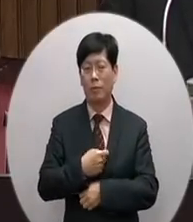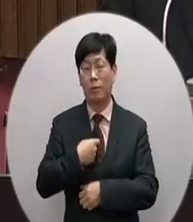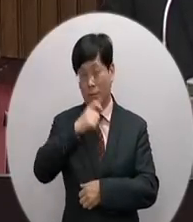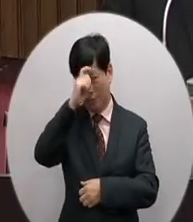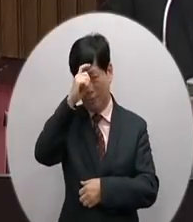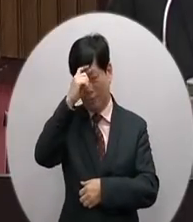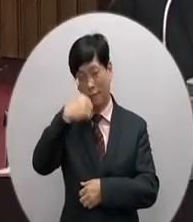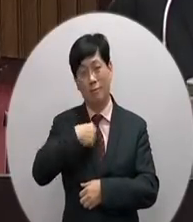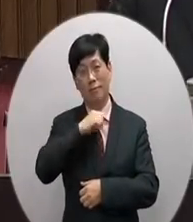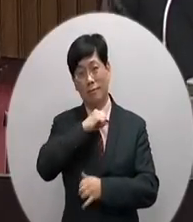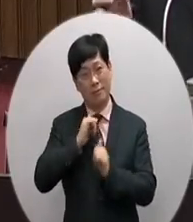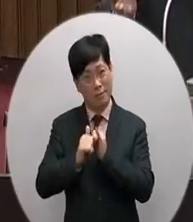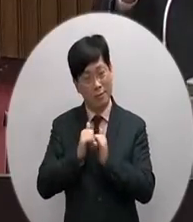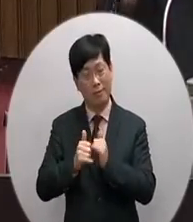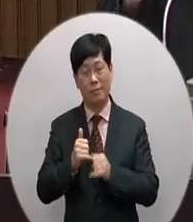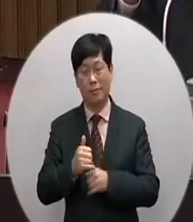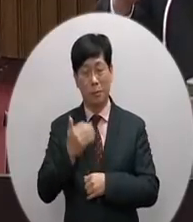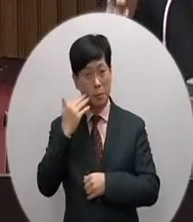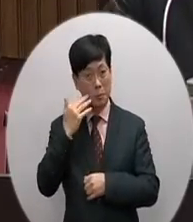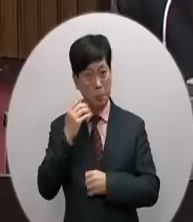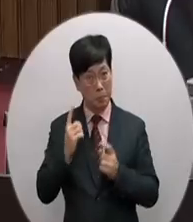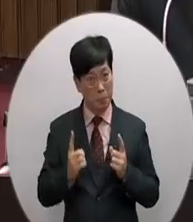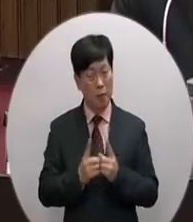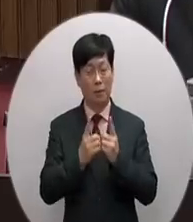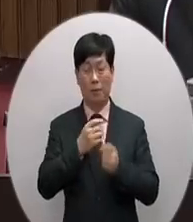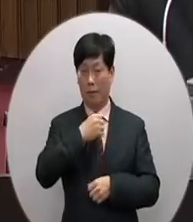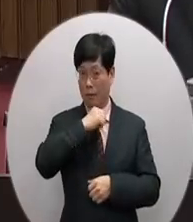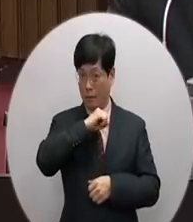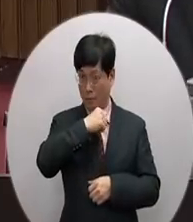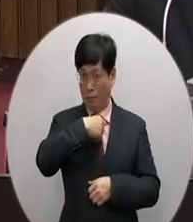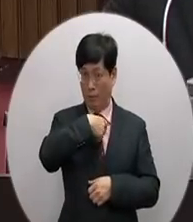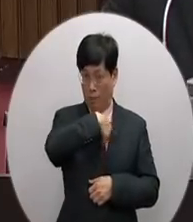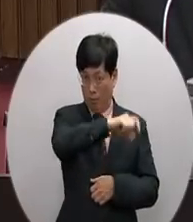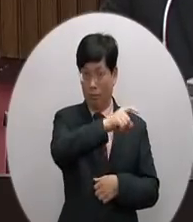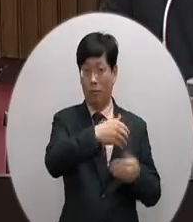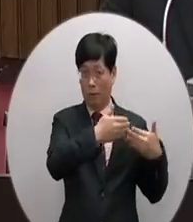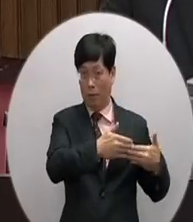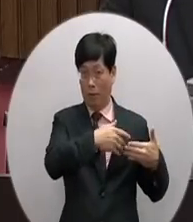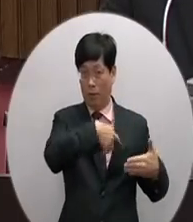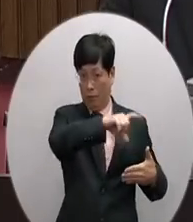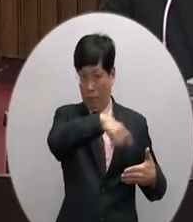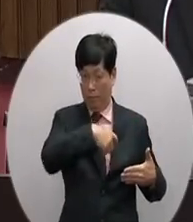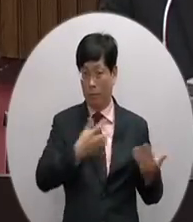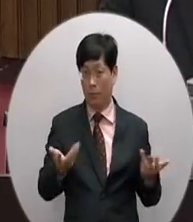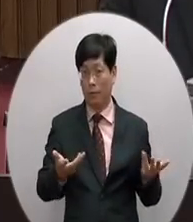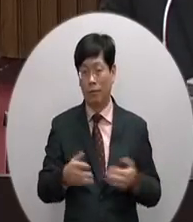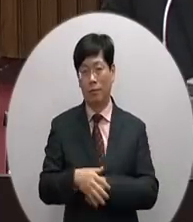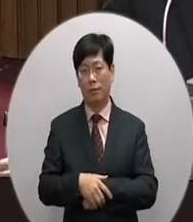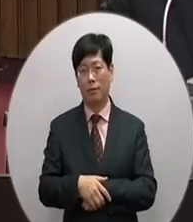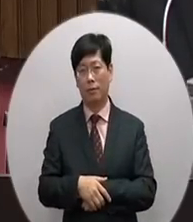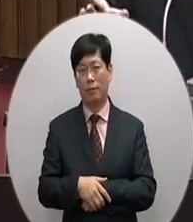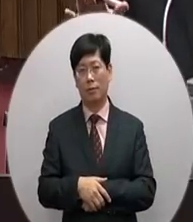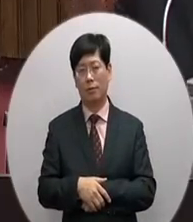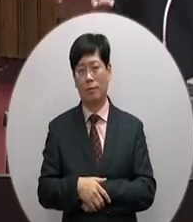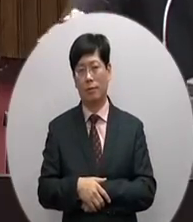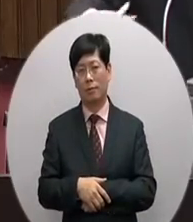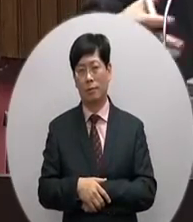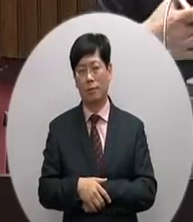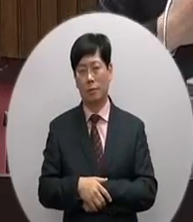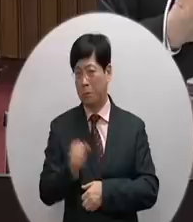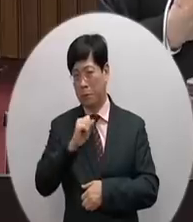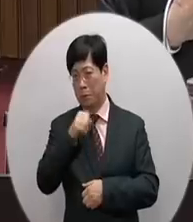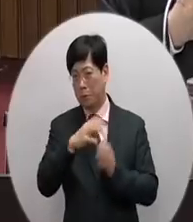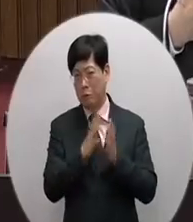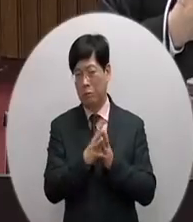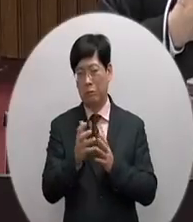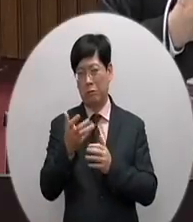就是国人在看待台湾跟中国之间的关系的时候，不要凡事